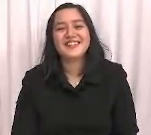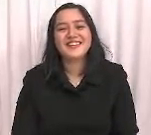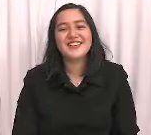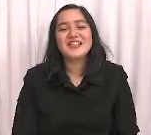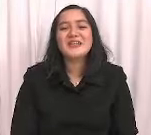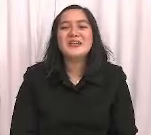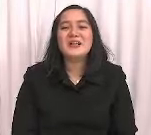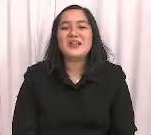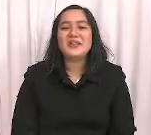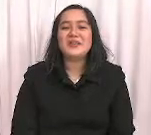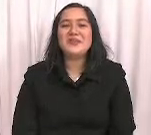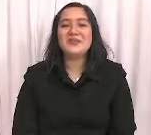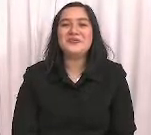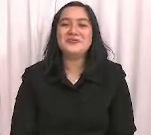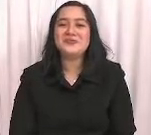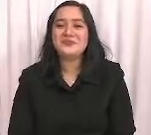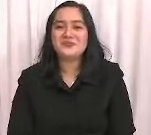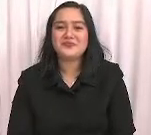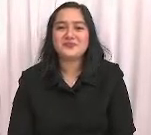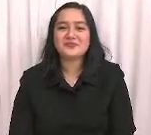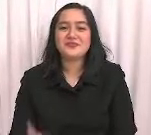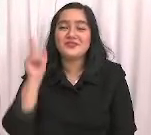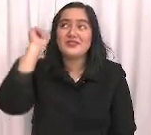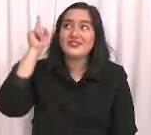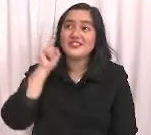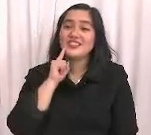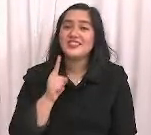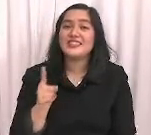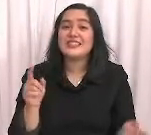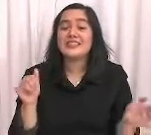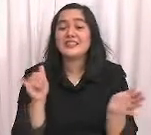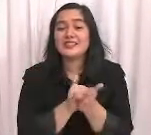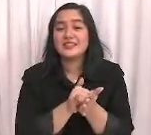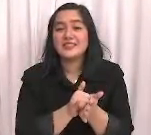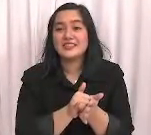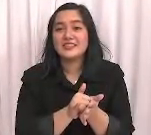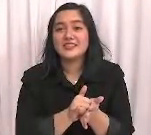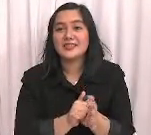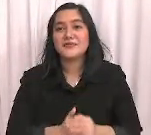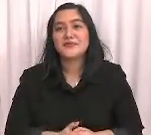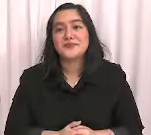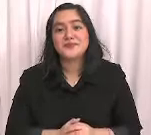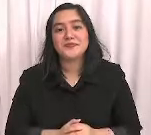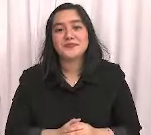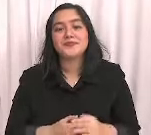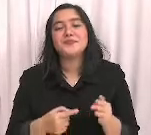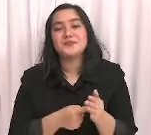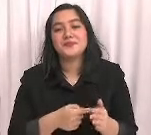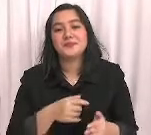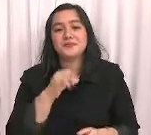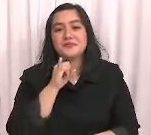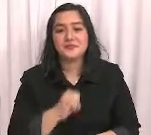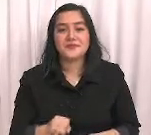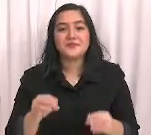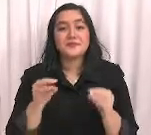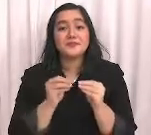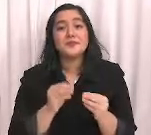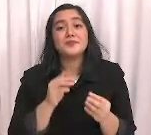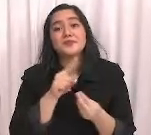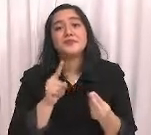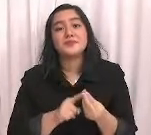Parang, bigat pala. Parang pag-uwi. Pero alam nyo, sabi ko nga sa inyo, this is more on principle.